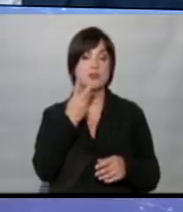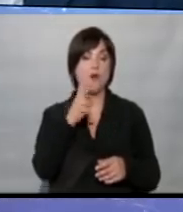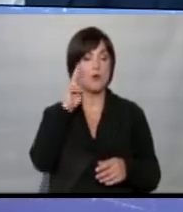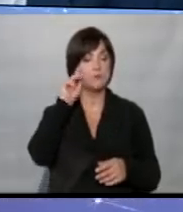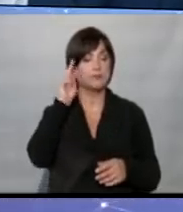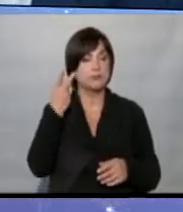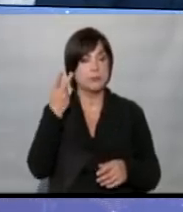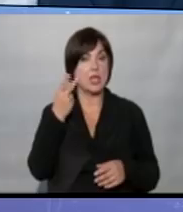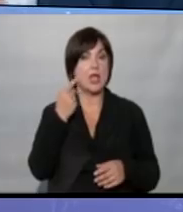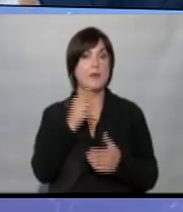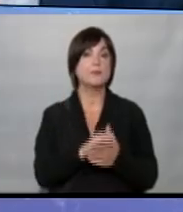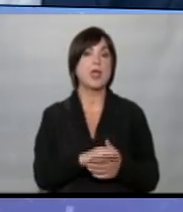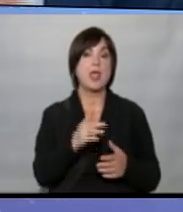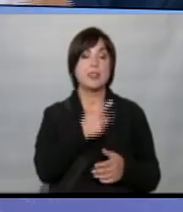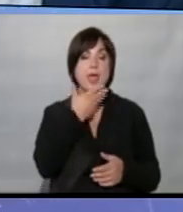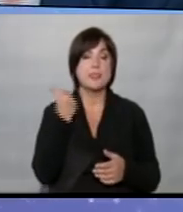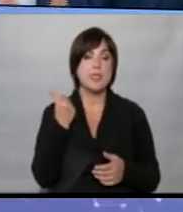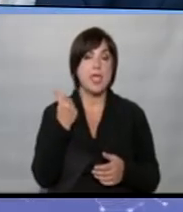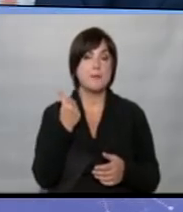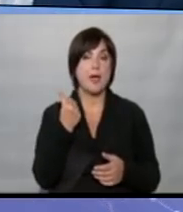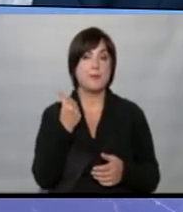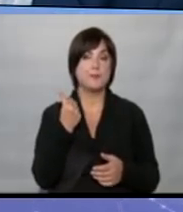двосмислено. Значи, да немаме